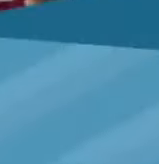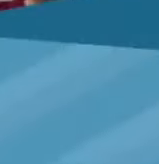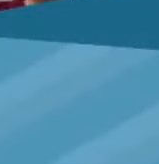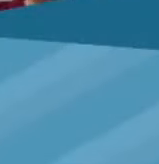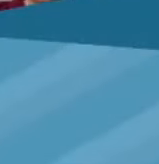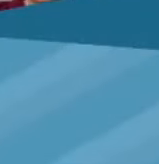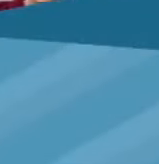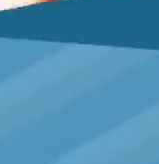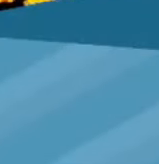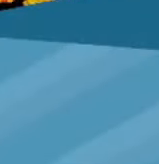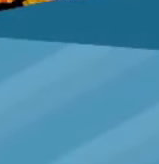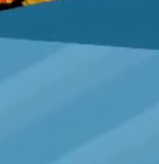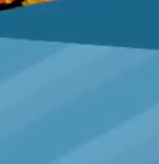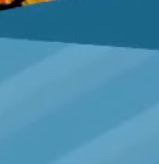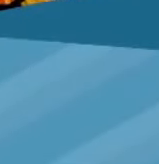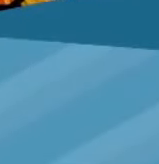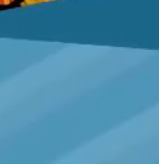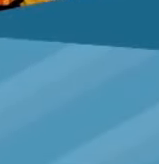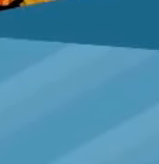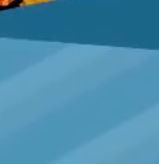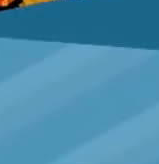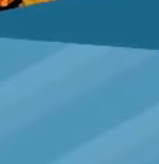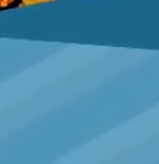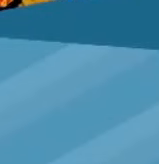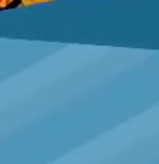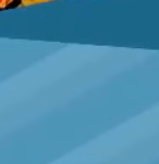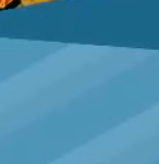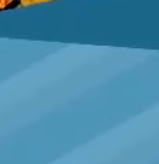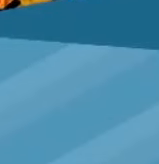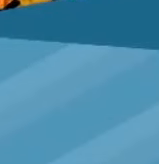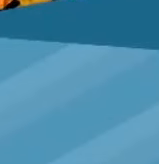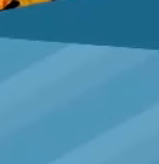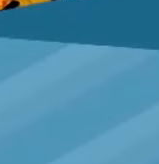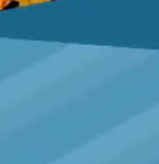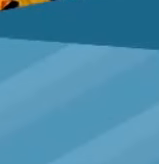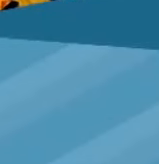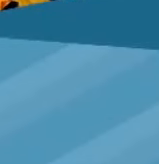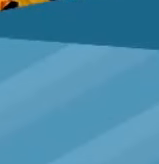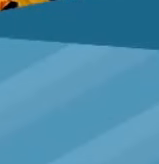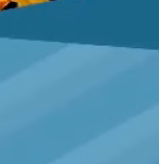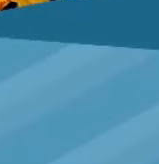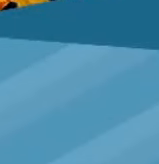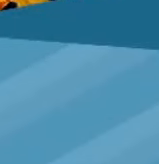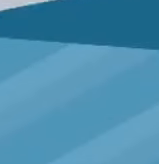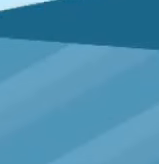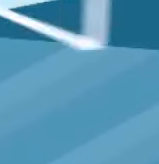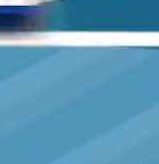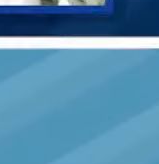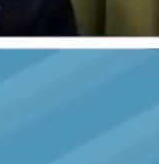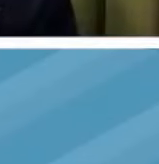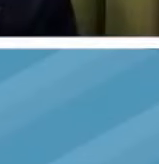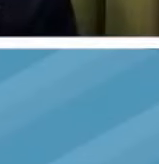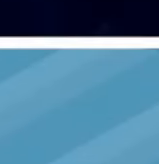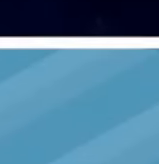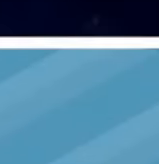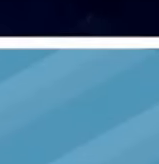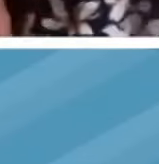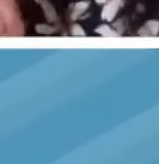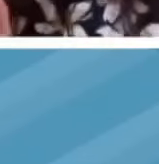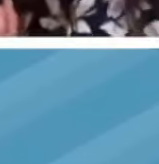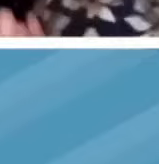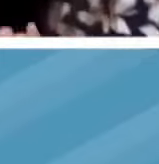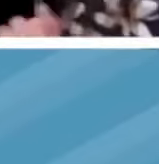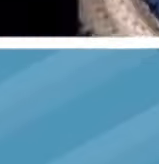In-depth explainers. The military started crumbling. Gumagawa kami ng external examination. Interview sa iba't